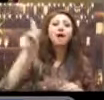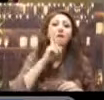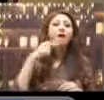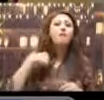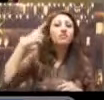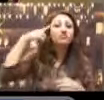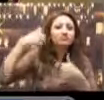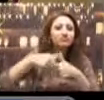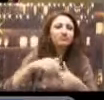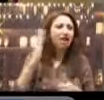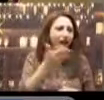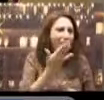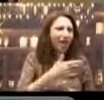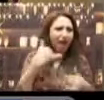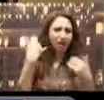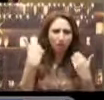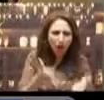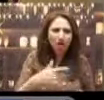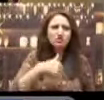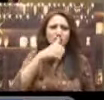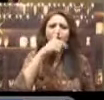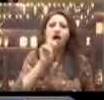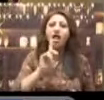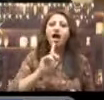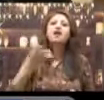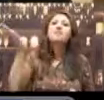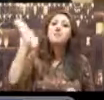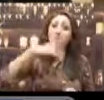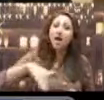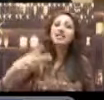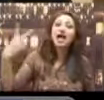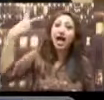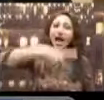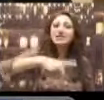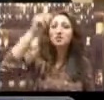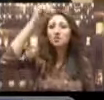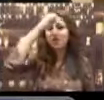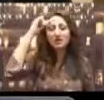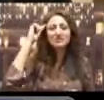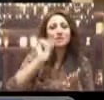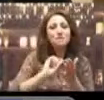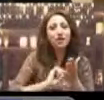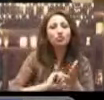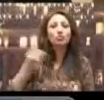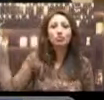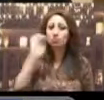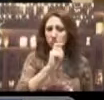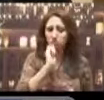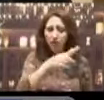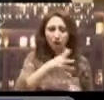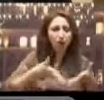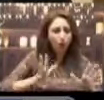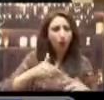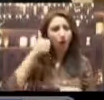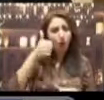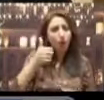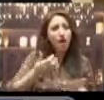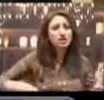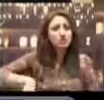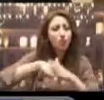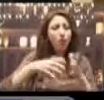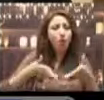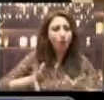الحمد لله دايما ربنا سبحانه وتعالى بيختار الخيرة يعني. بس مش غريبة يعني واحد بيلعب كورة كويس وبعدين صعب انك